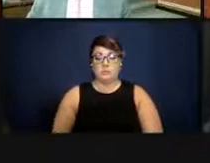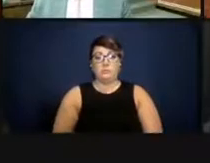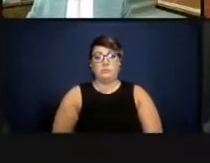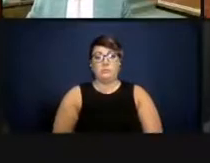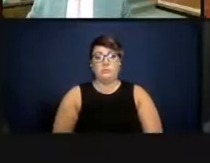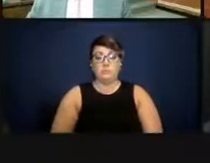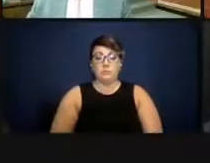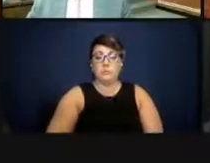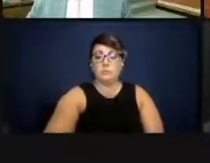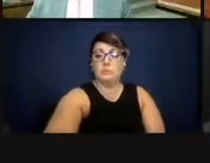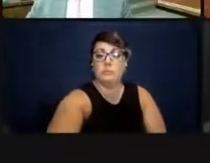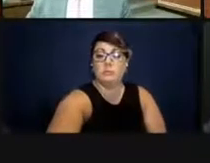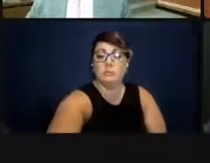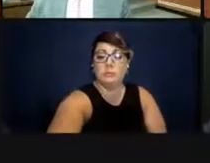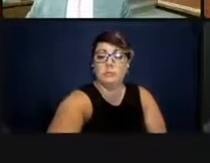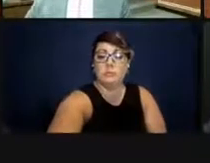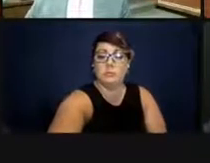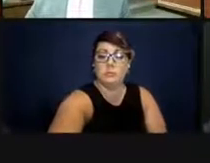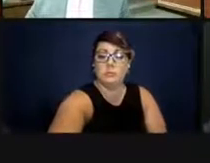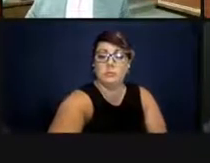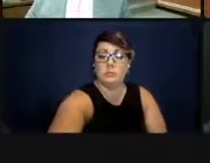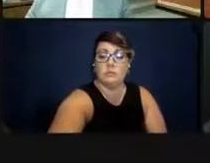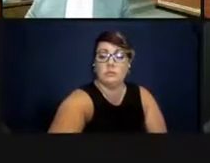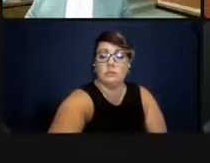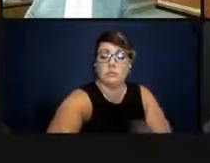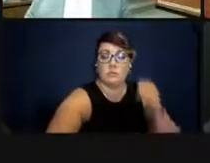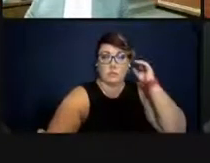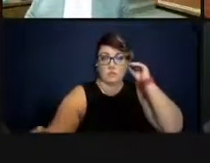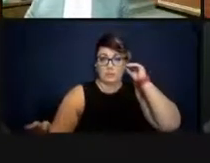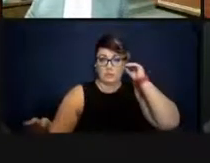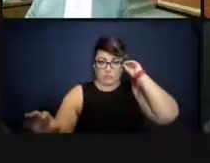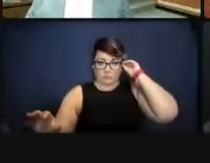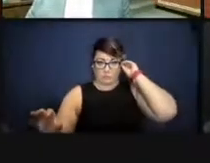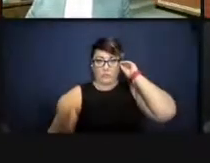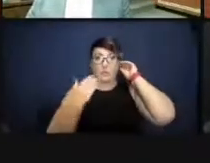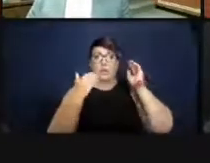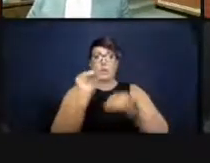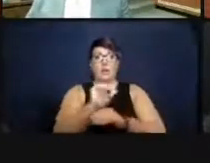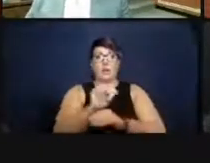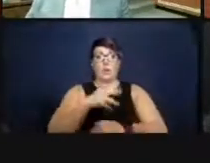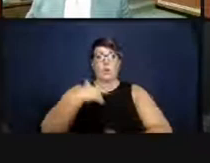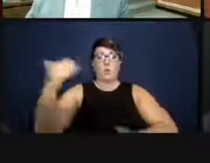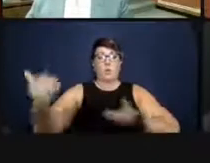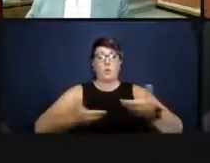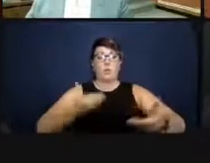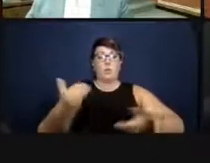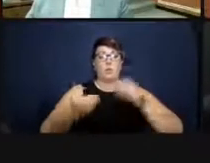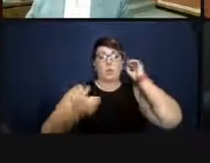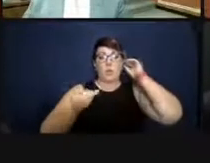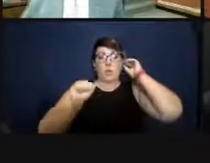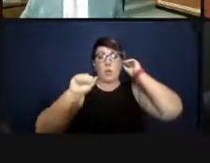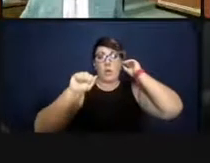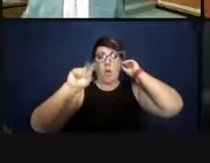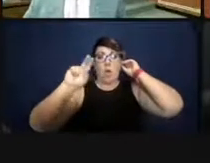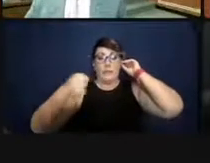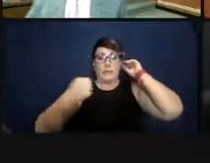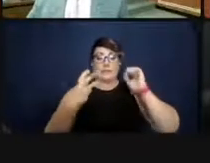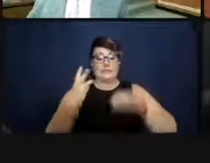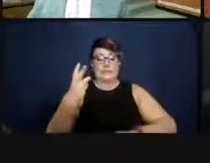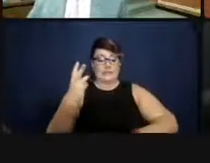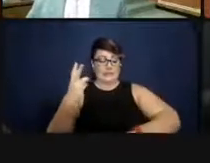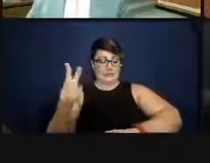Good evening. I'd like to welcome you to the August 16th work session of the Jefferson County Board of Education. Bisha